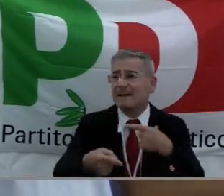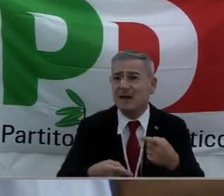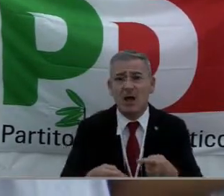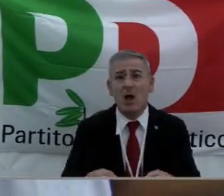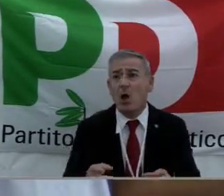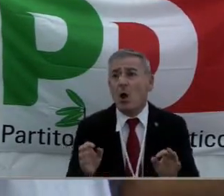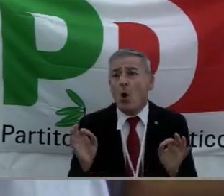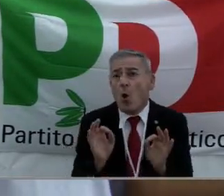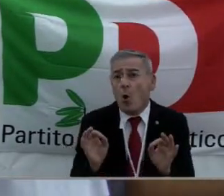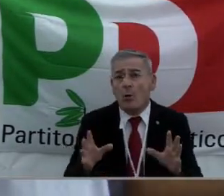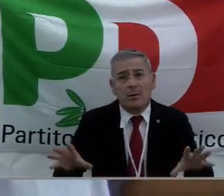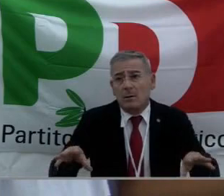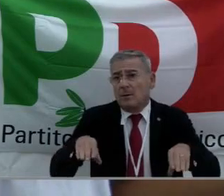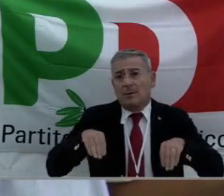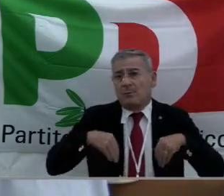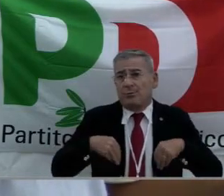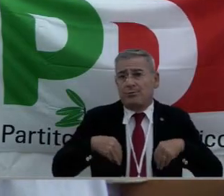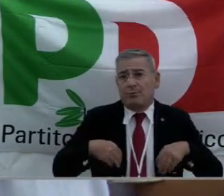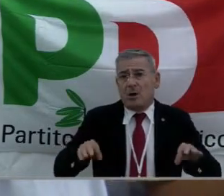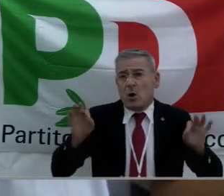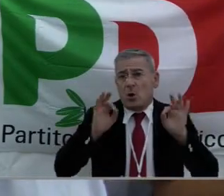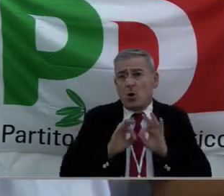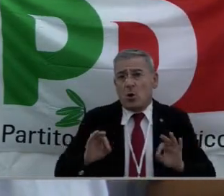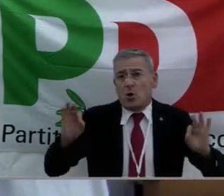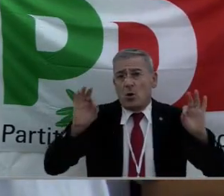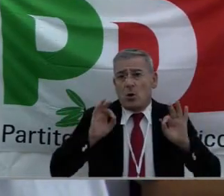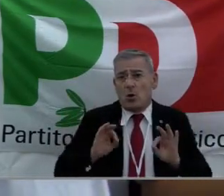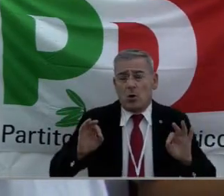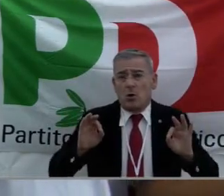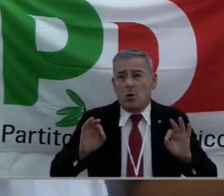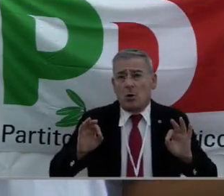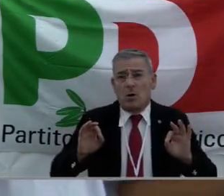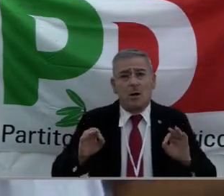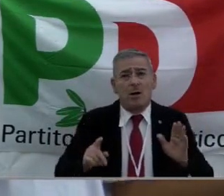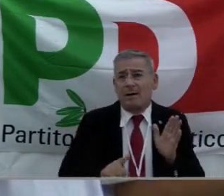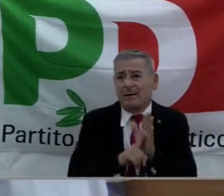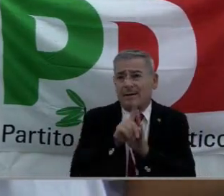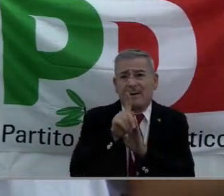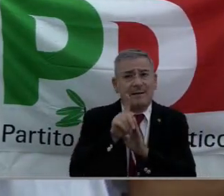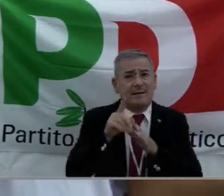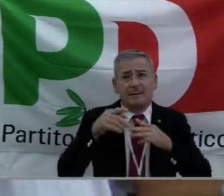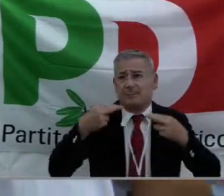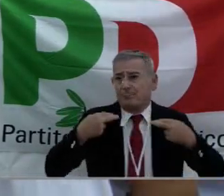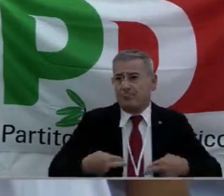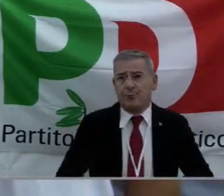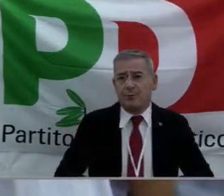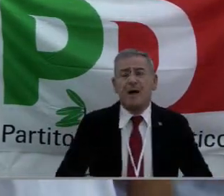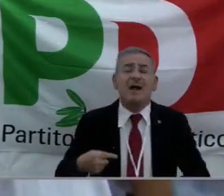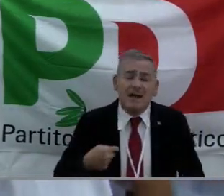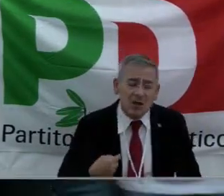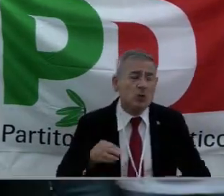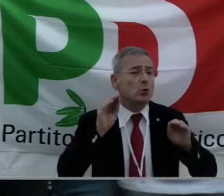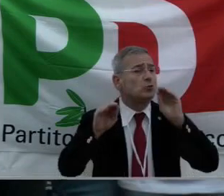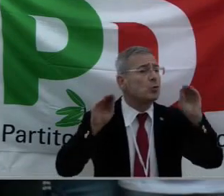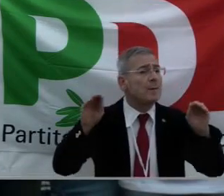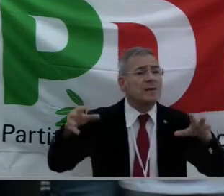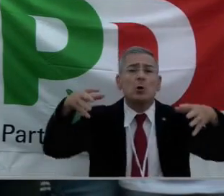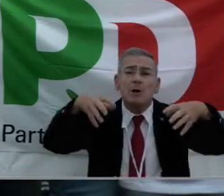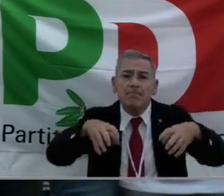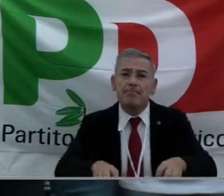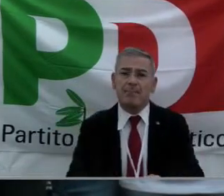sarà, oppure non sarà, non ce la farà. E io vi chiedo un impegno su